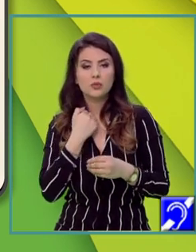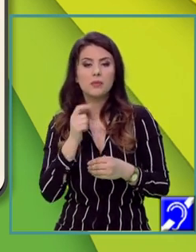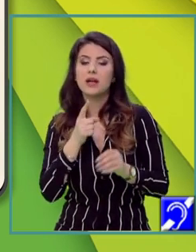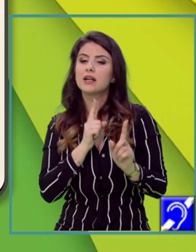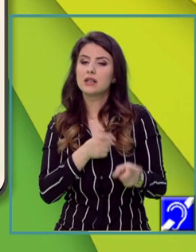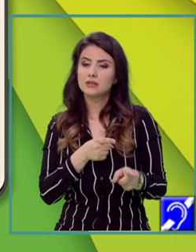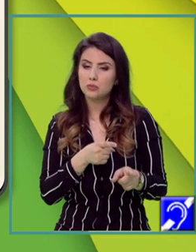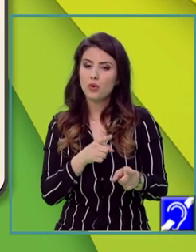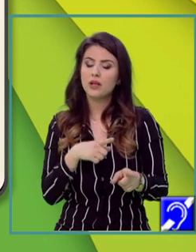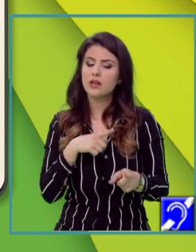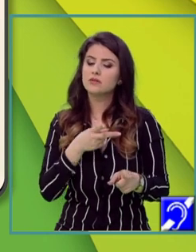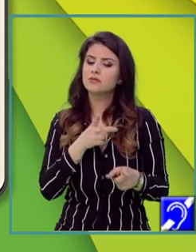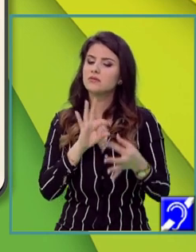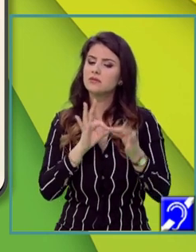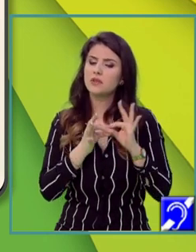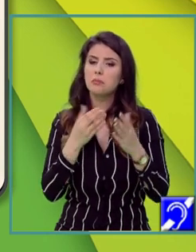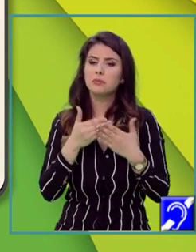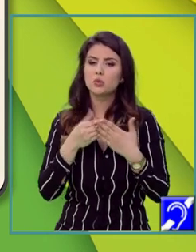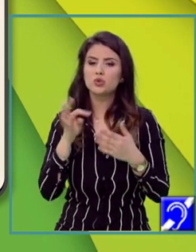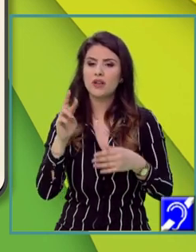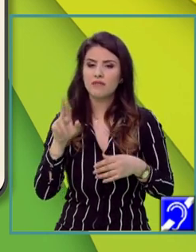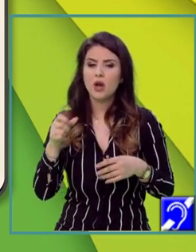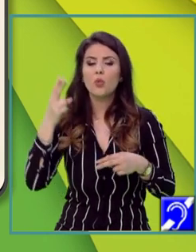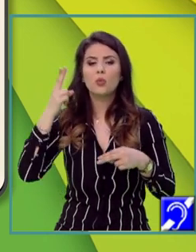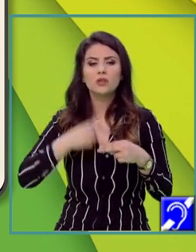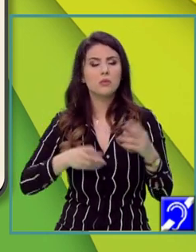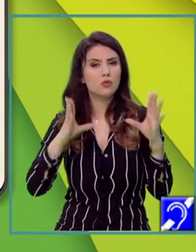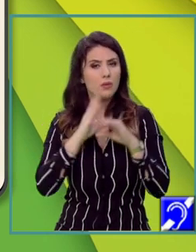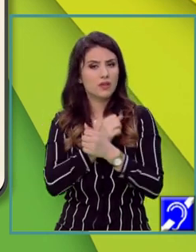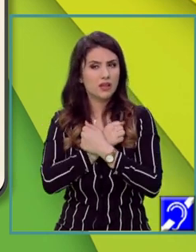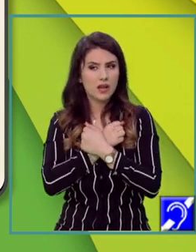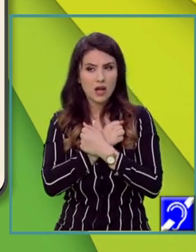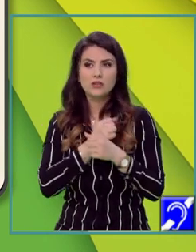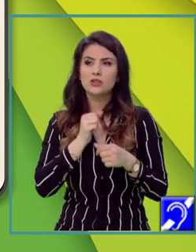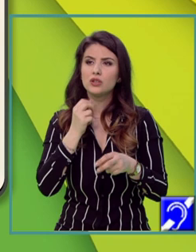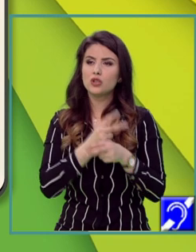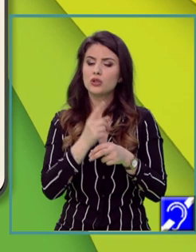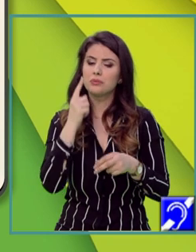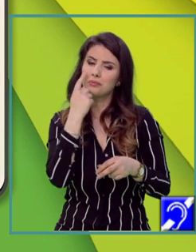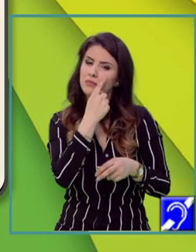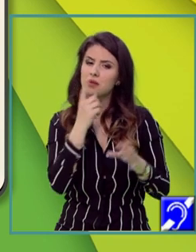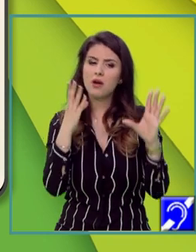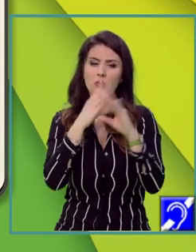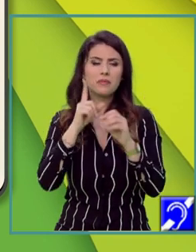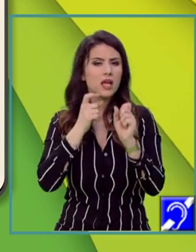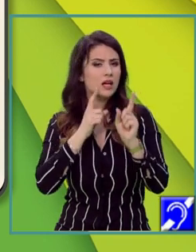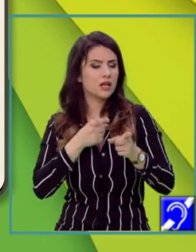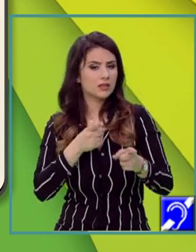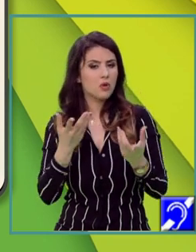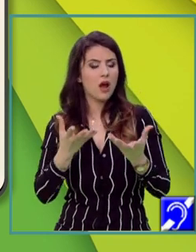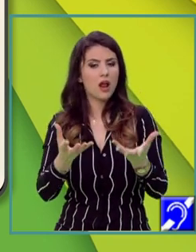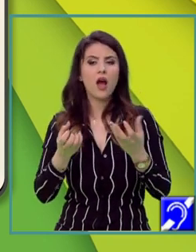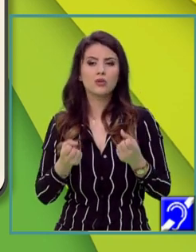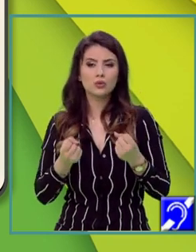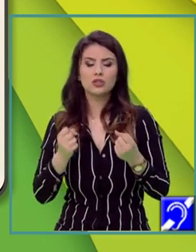reprezintă pentru Ștefan Ultima noapte de dragoste și totodată prima noapte de război care îi aduce